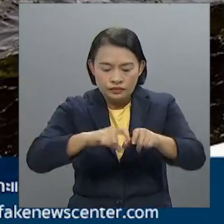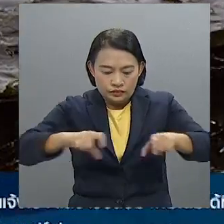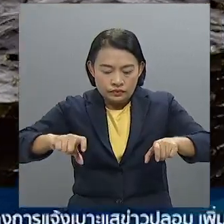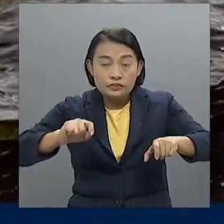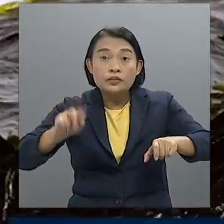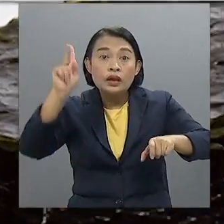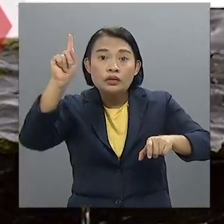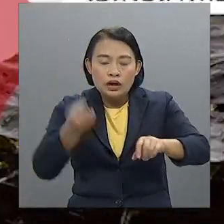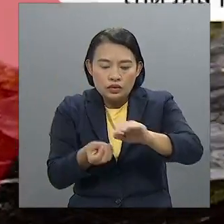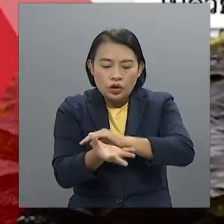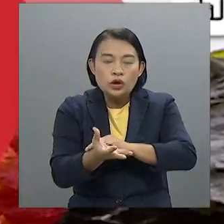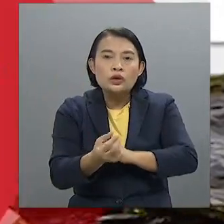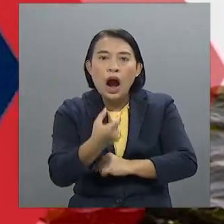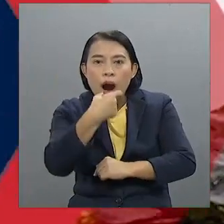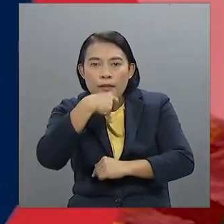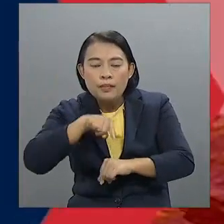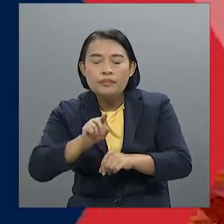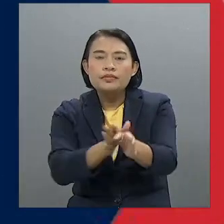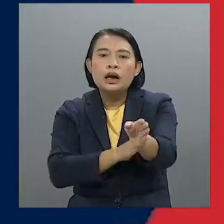มีอันตรายจากสาหร่ายทอดกรอบเออคุณผู้ชมมีคนไปโพสต์ข้อความบอกว่าถ้ากินสาหร่ายทอดกรอบติดต่อกัน6